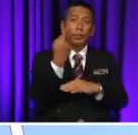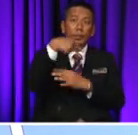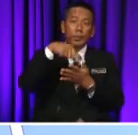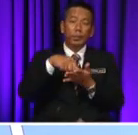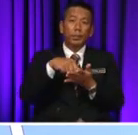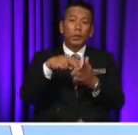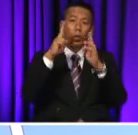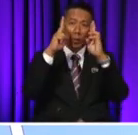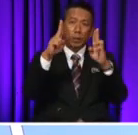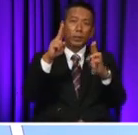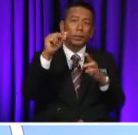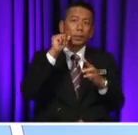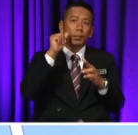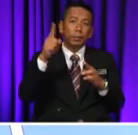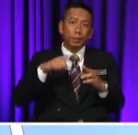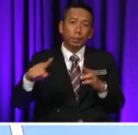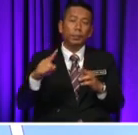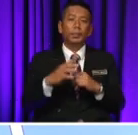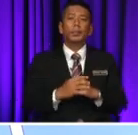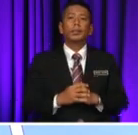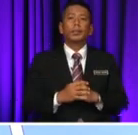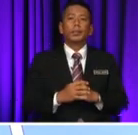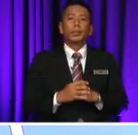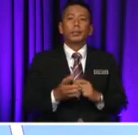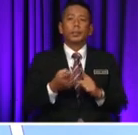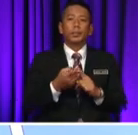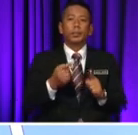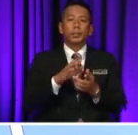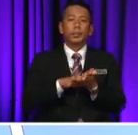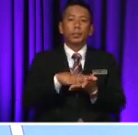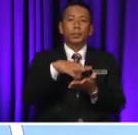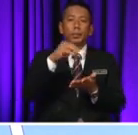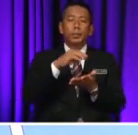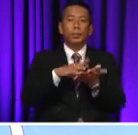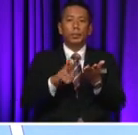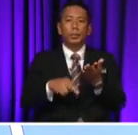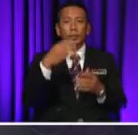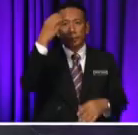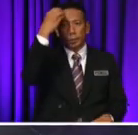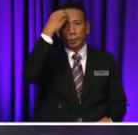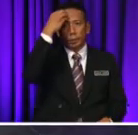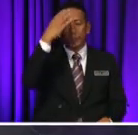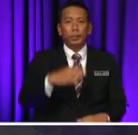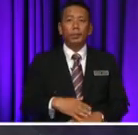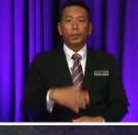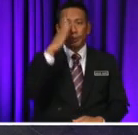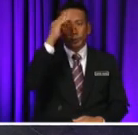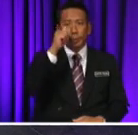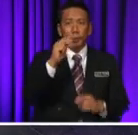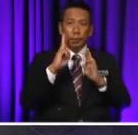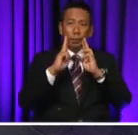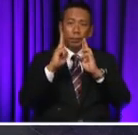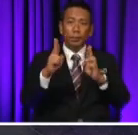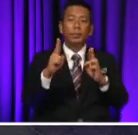daripada Sekolah Menengah kebangsaan serendah hulu selango selango Assalamualaikum Ustaz Assalamualaikum warahmatullahi